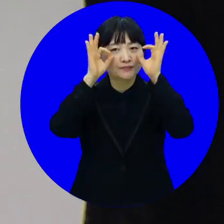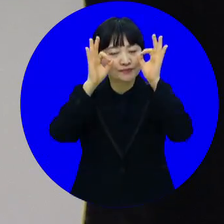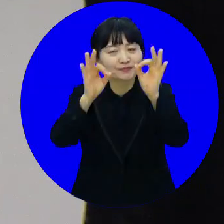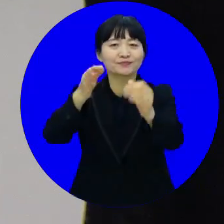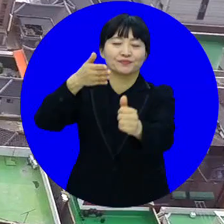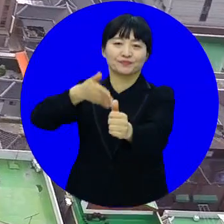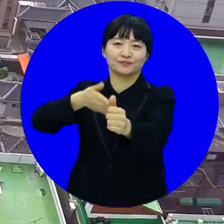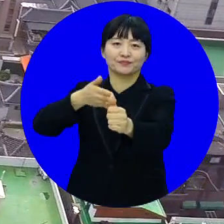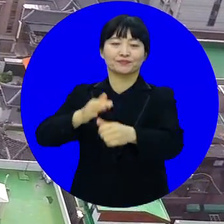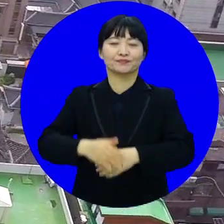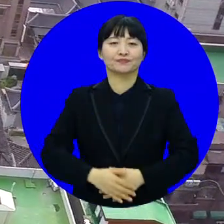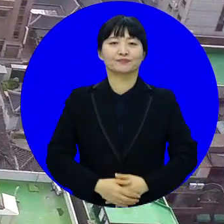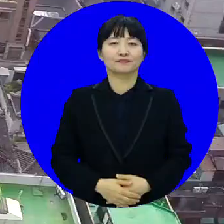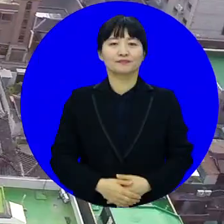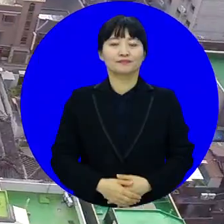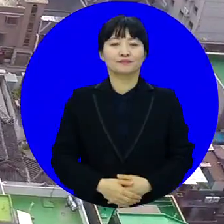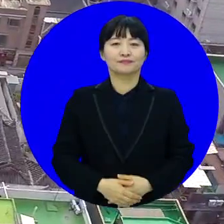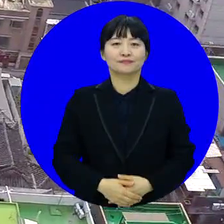주목해 보시죠.